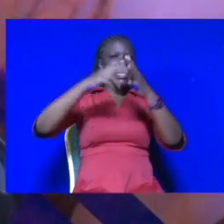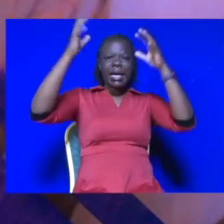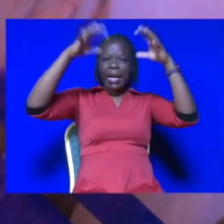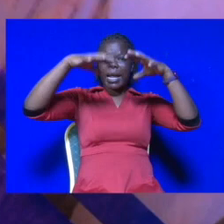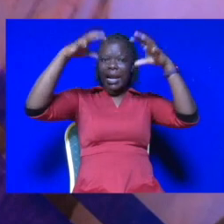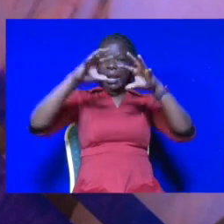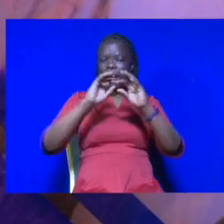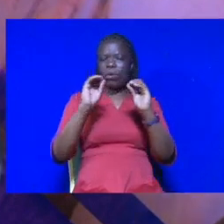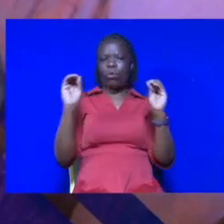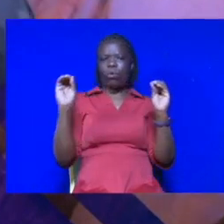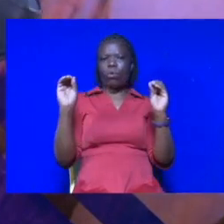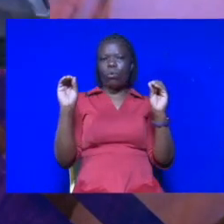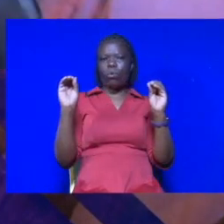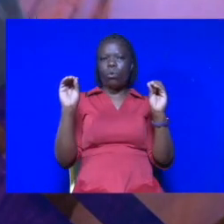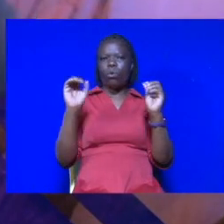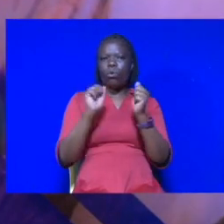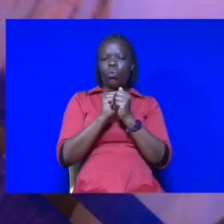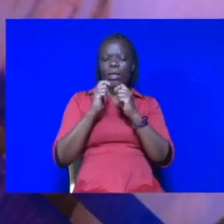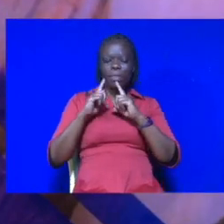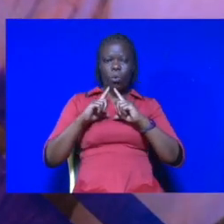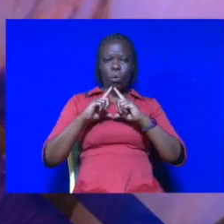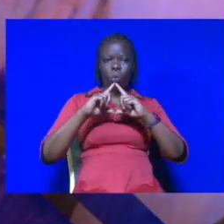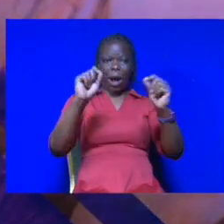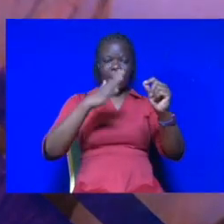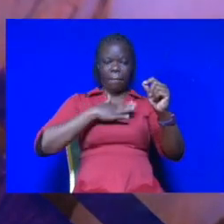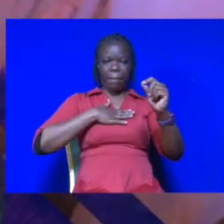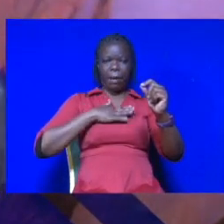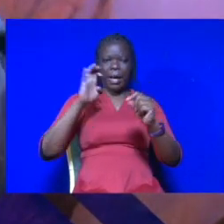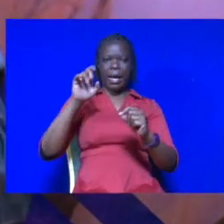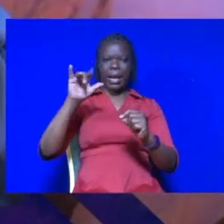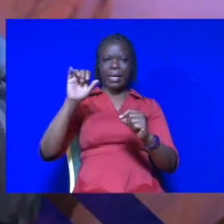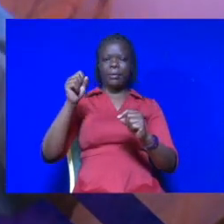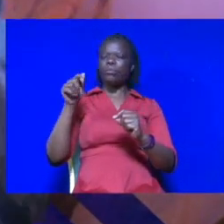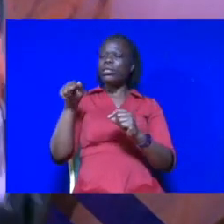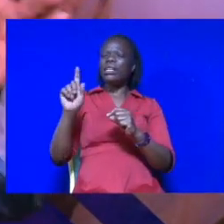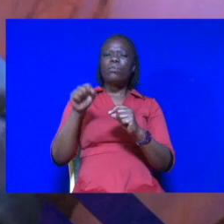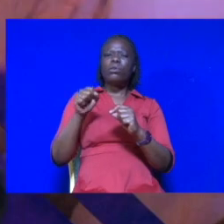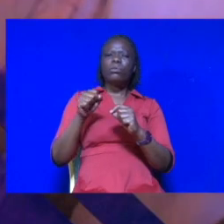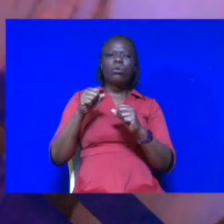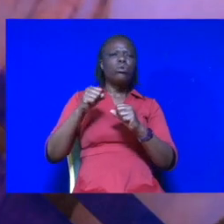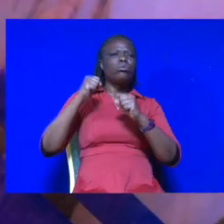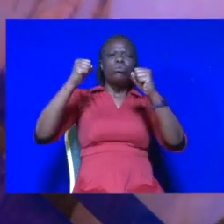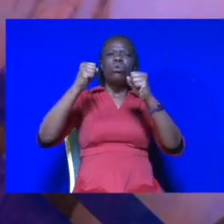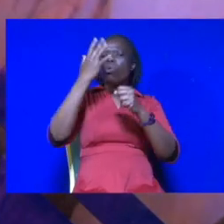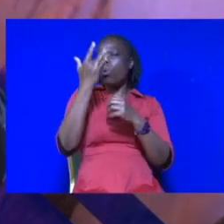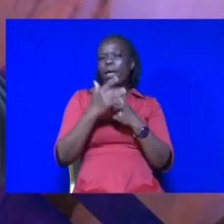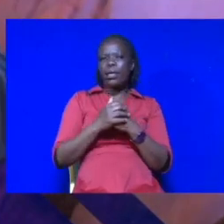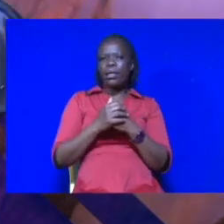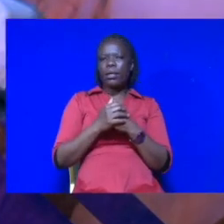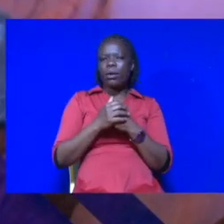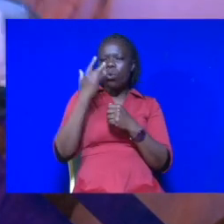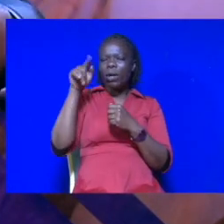haitanyesha kwa neno langu mimi Elia. Kwa nini alikuwa shujaa namna hiyo? Kwa